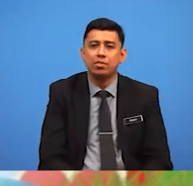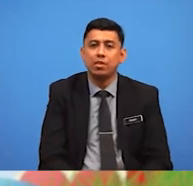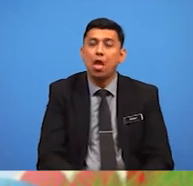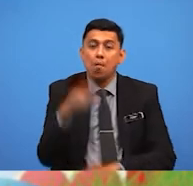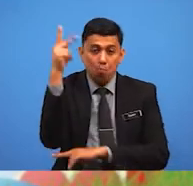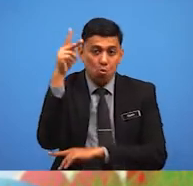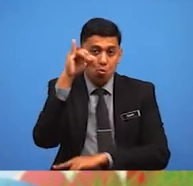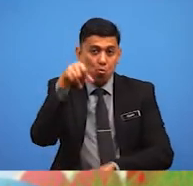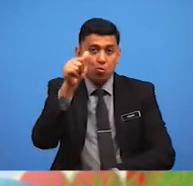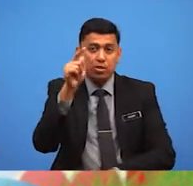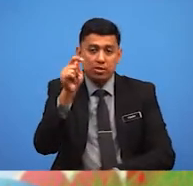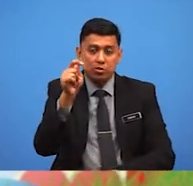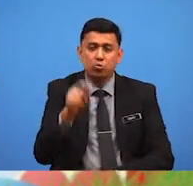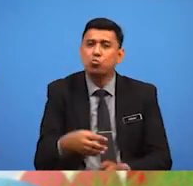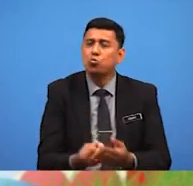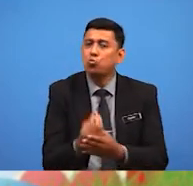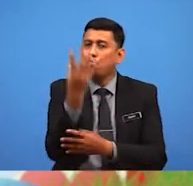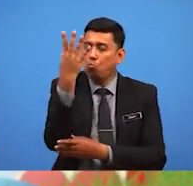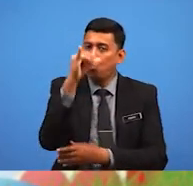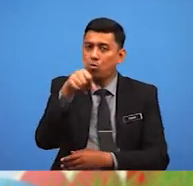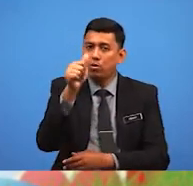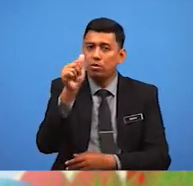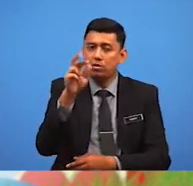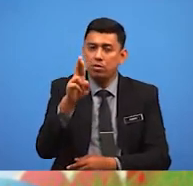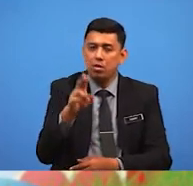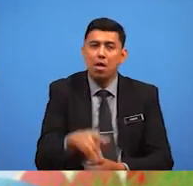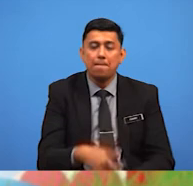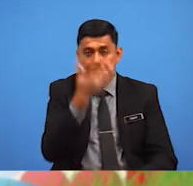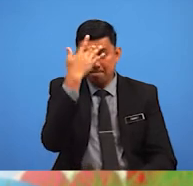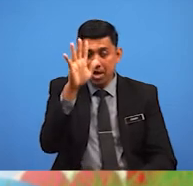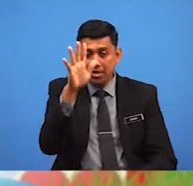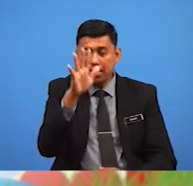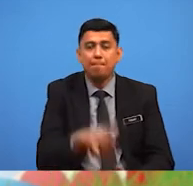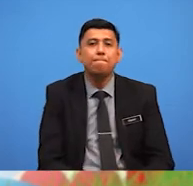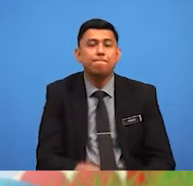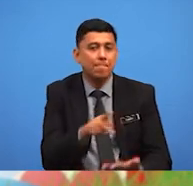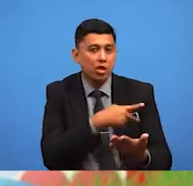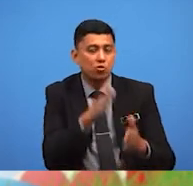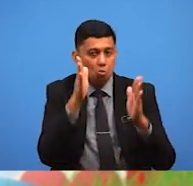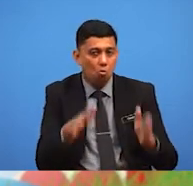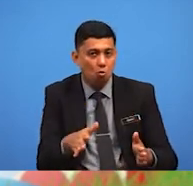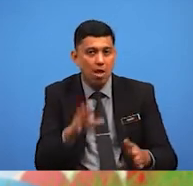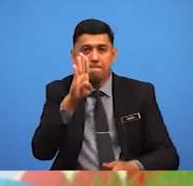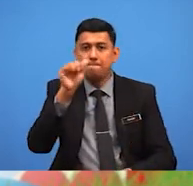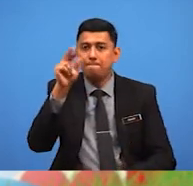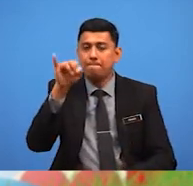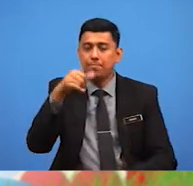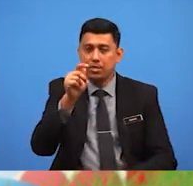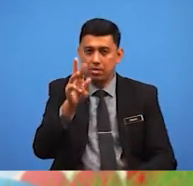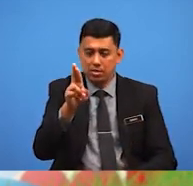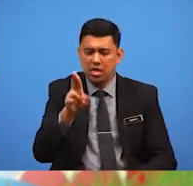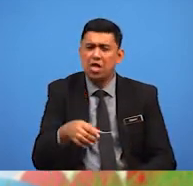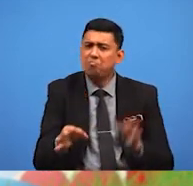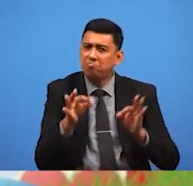Pohon jati tumbuh berjajar, pandai berpantun orang Banjar. Jika kita